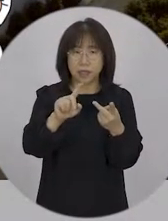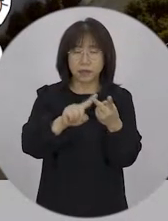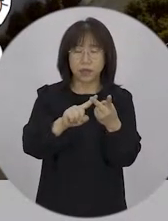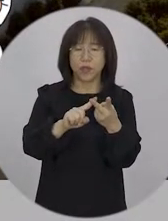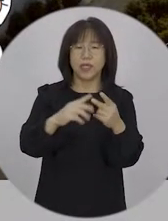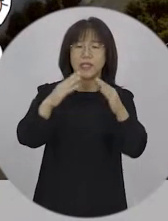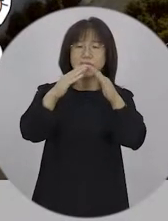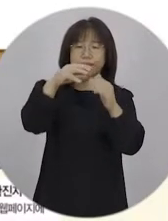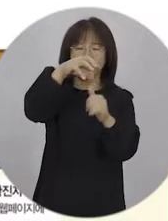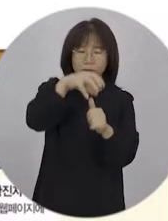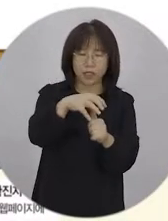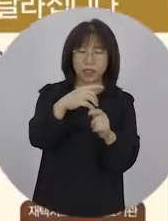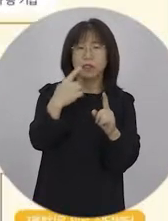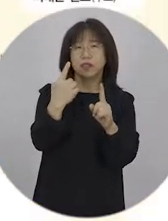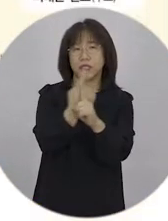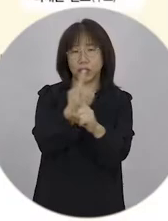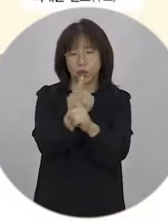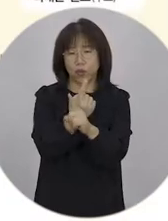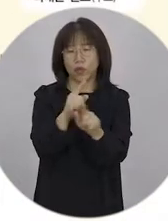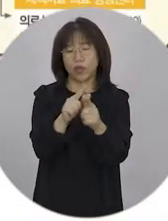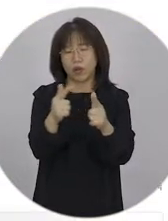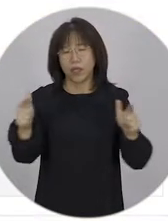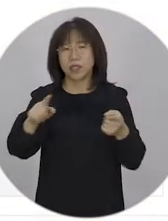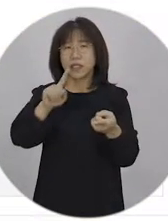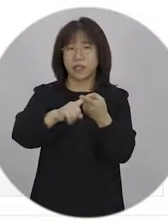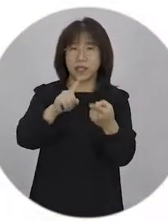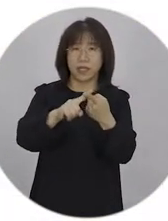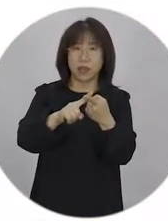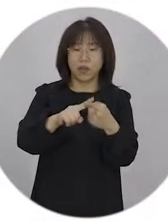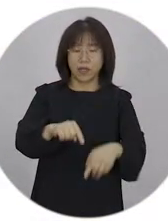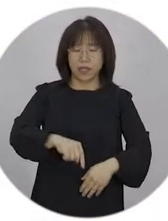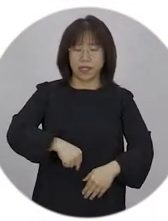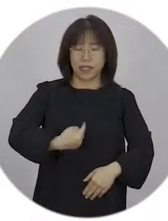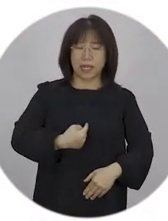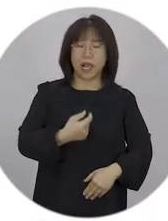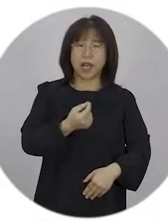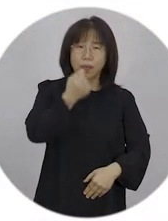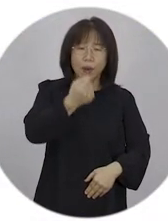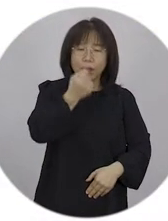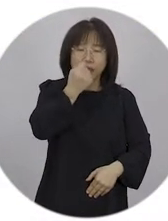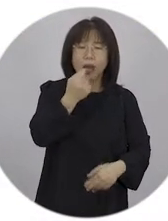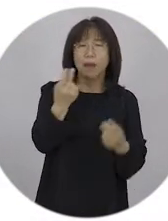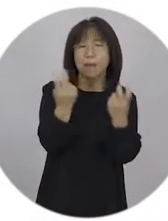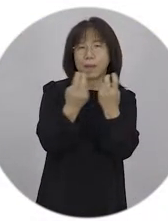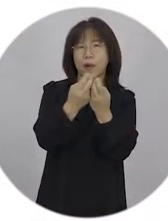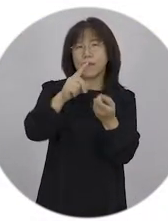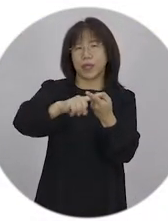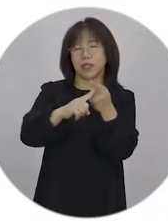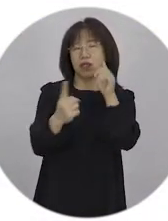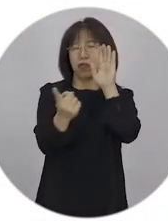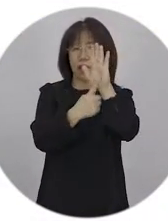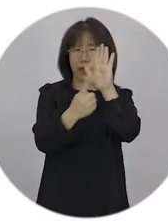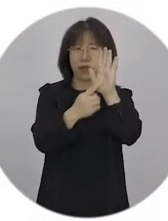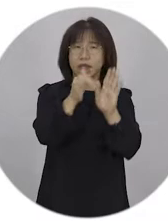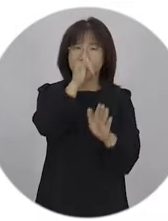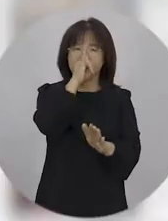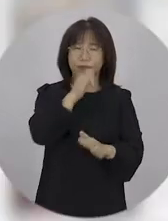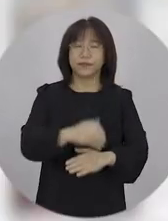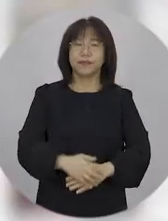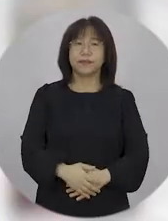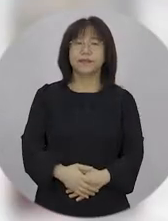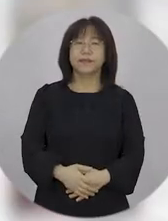재택 치료 절차 비대면 줄로 가능한 의료 기관을 비롯해 자 검사 키트 사용 방법 등을 적극 안내하고